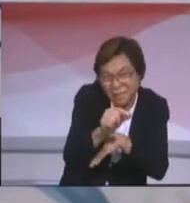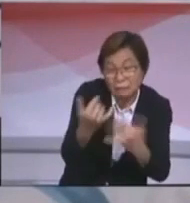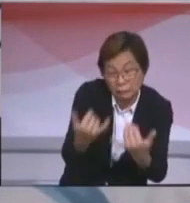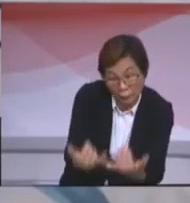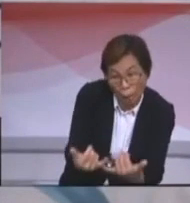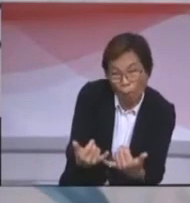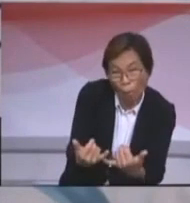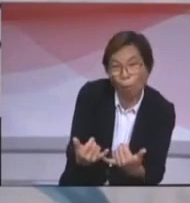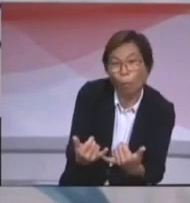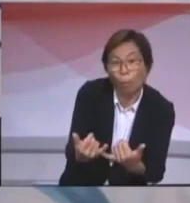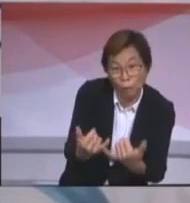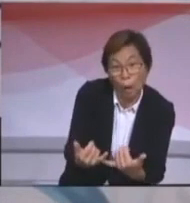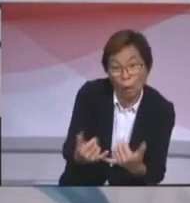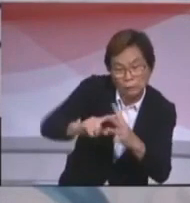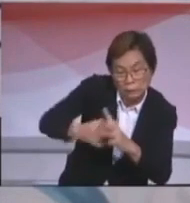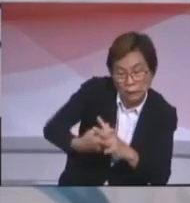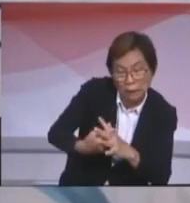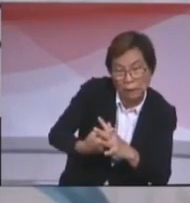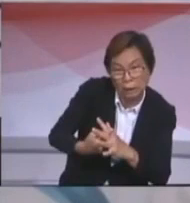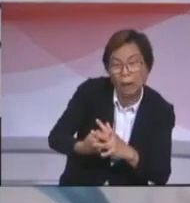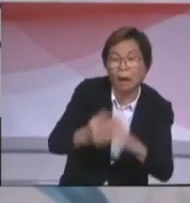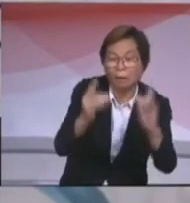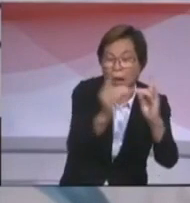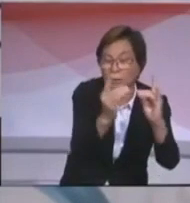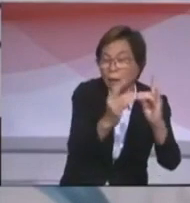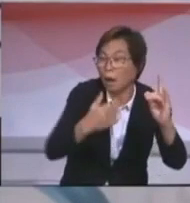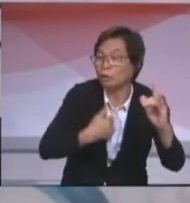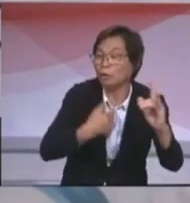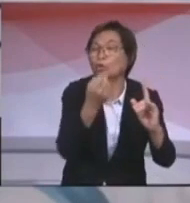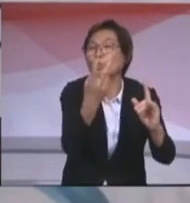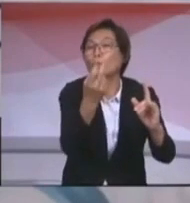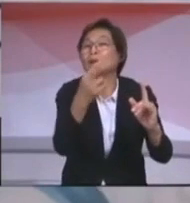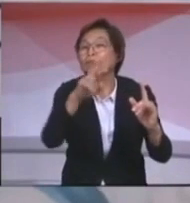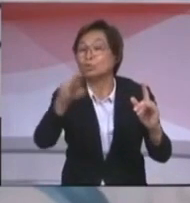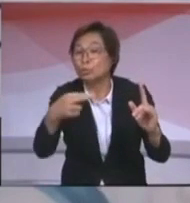sedang beroperasi dengan kapasiti katil sebanyak